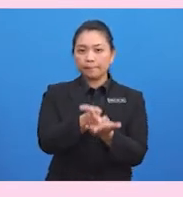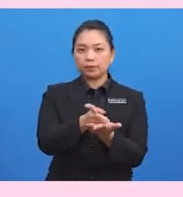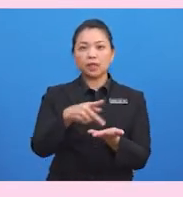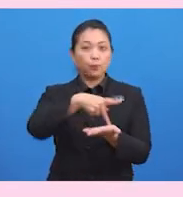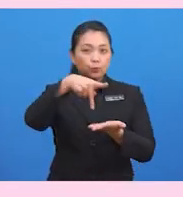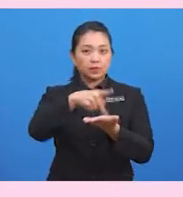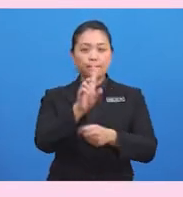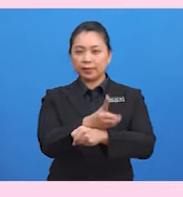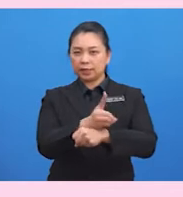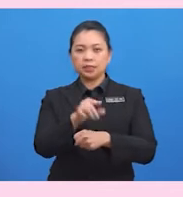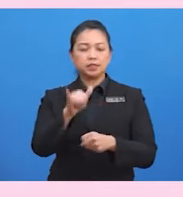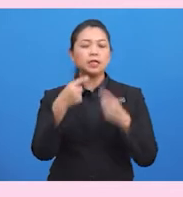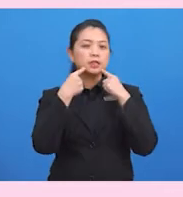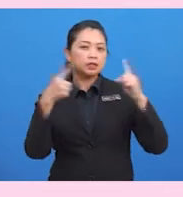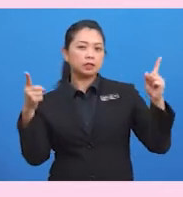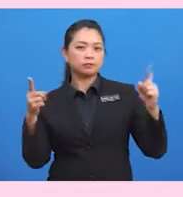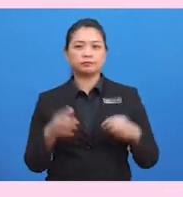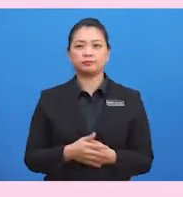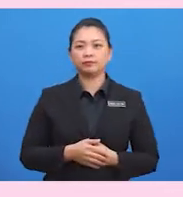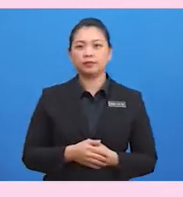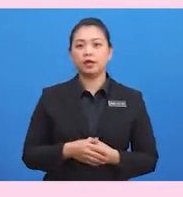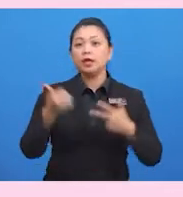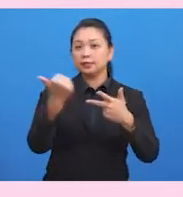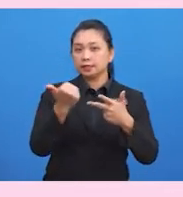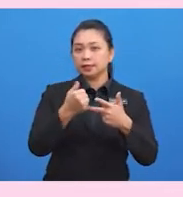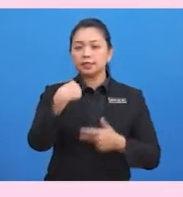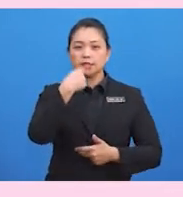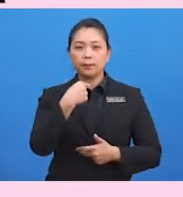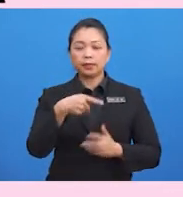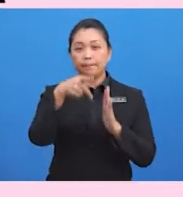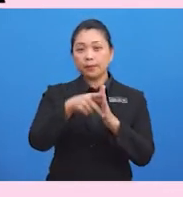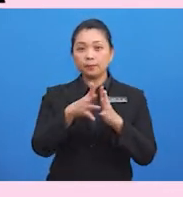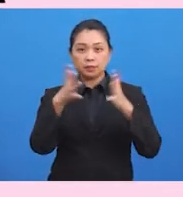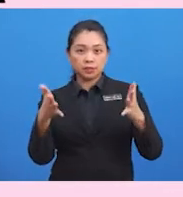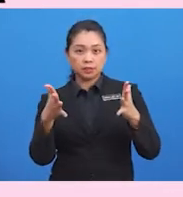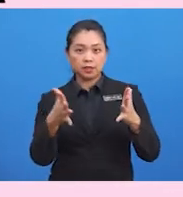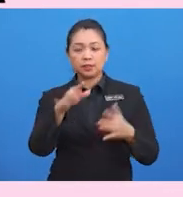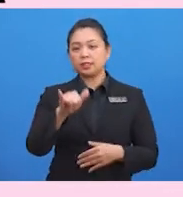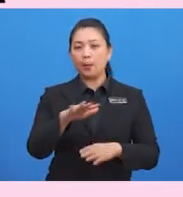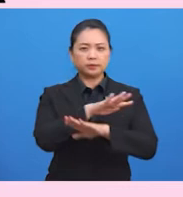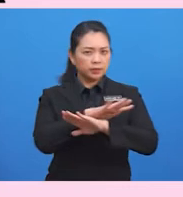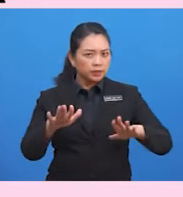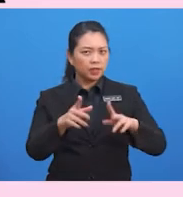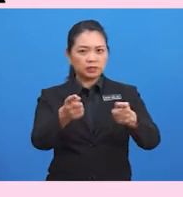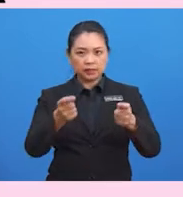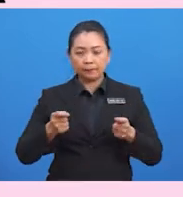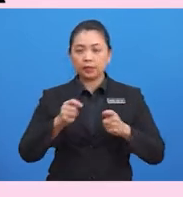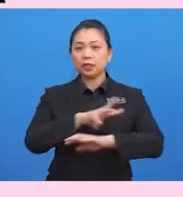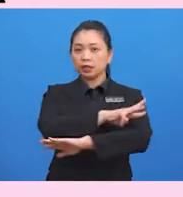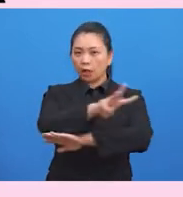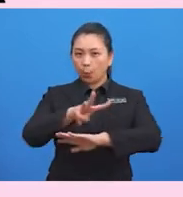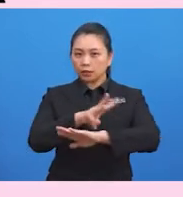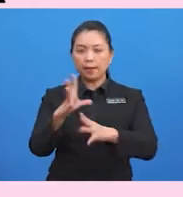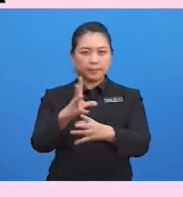perdagangan yang terkenal tiga Siapakah pembesar yang tidak menerima